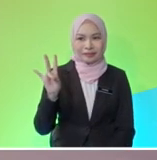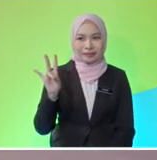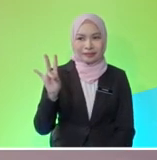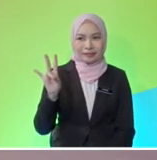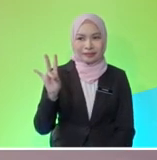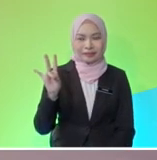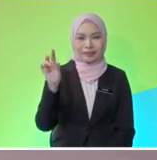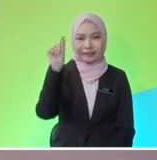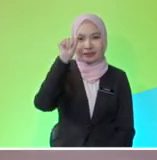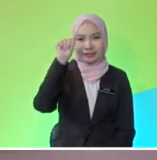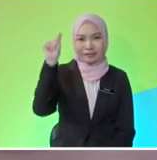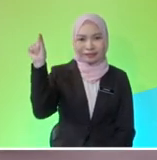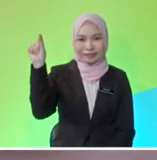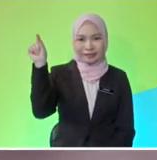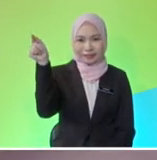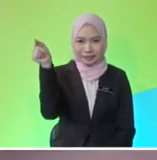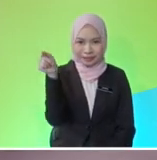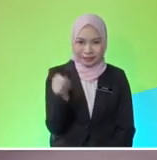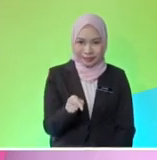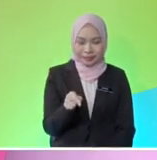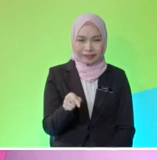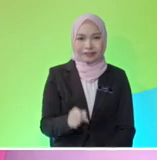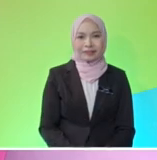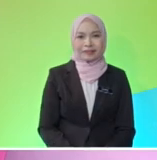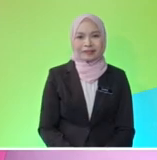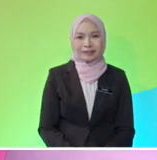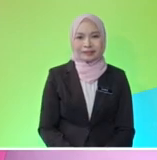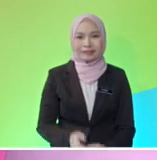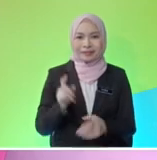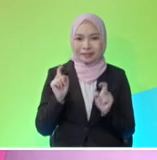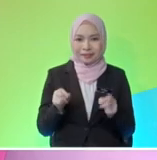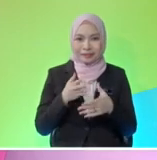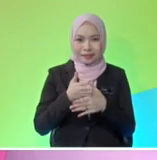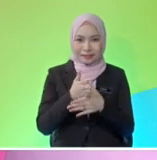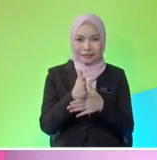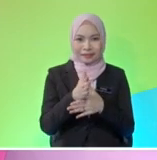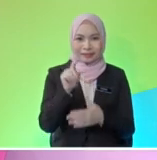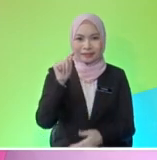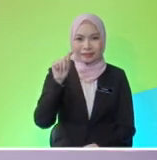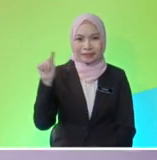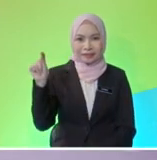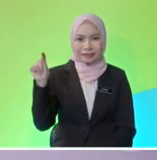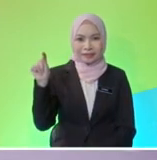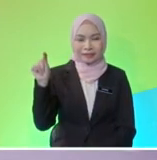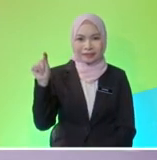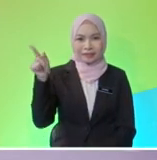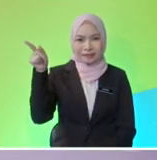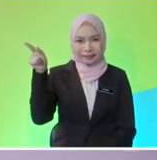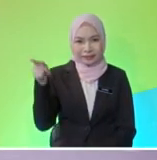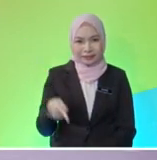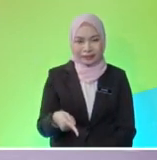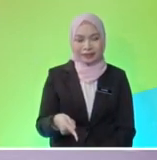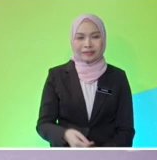ke bawah. Cuba Aiman. Maknanya dia kena lurus dulu, cikgu. Ya. Yeah. Lepas tu dia gelongsor ke bawah.